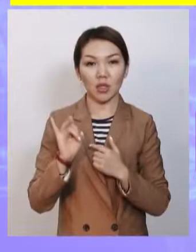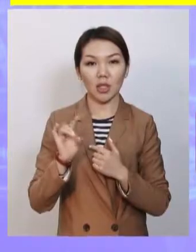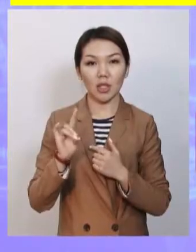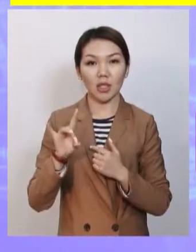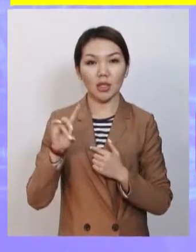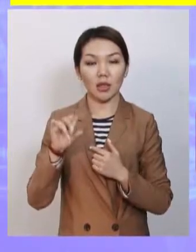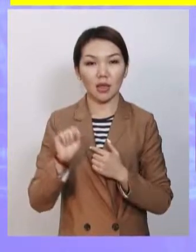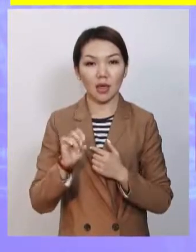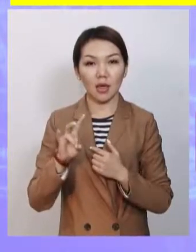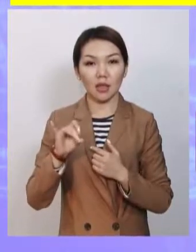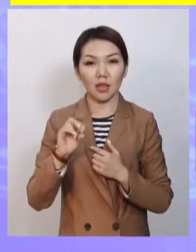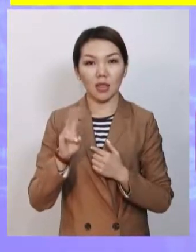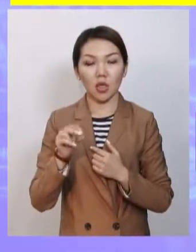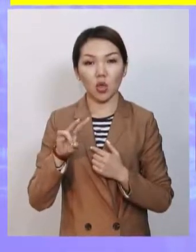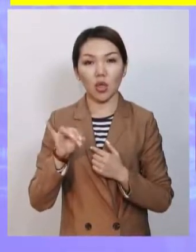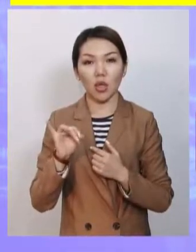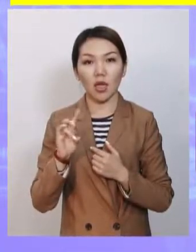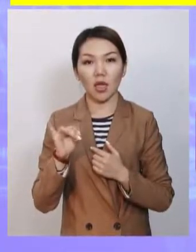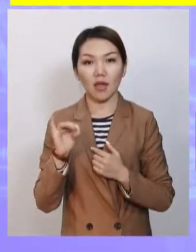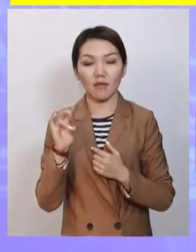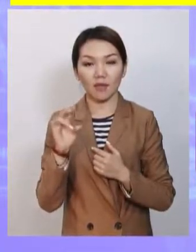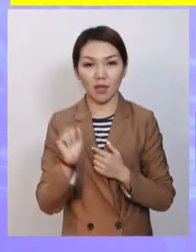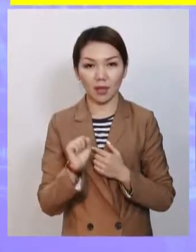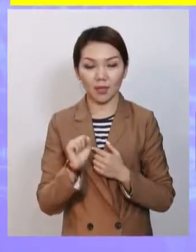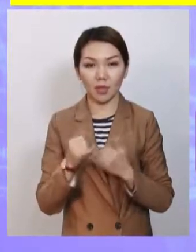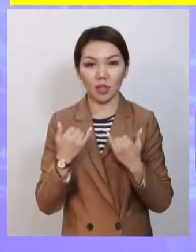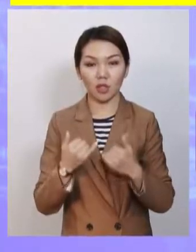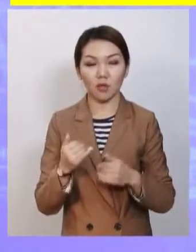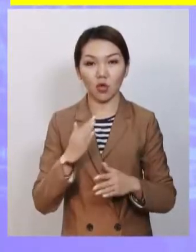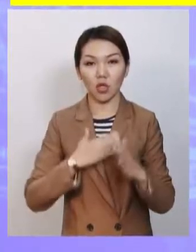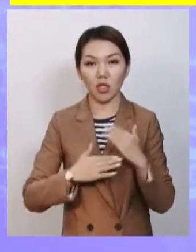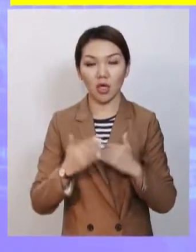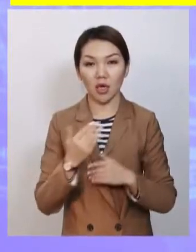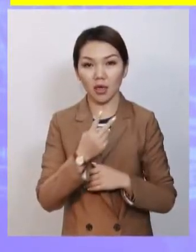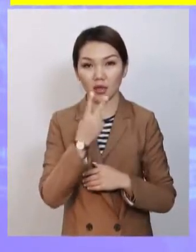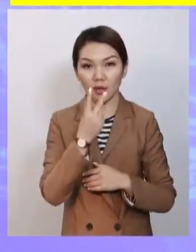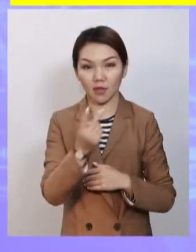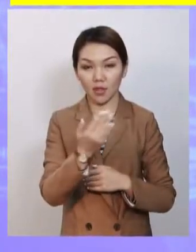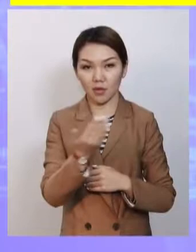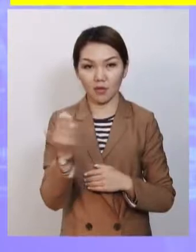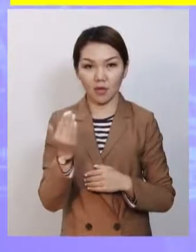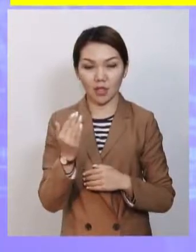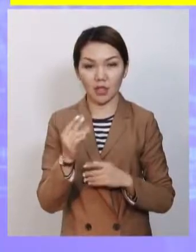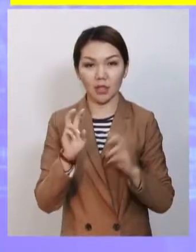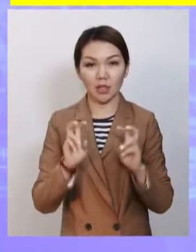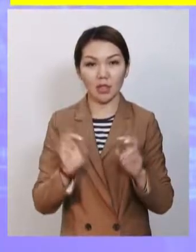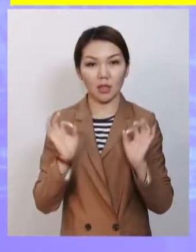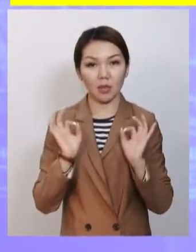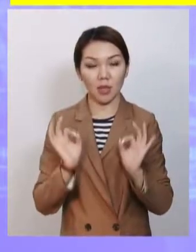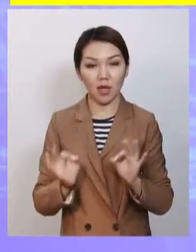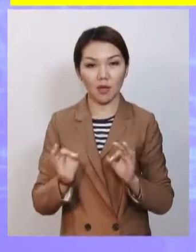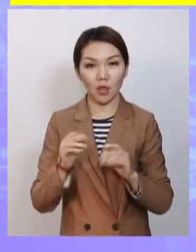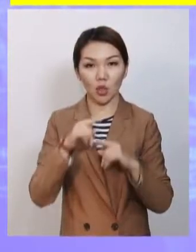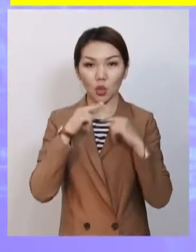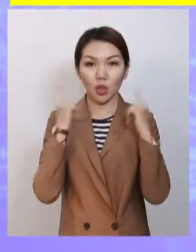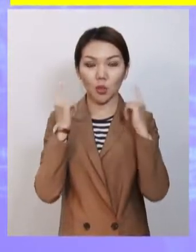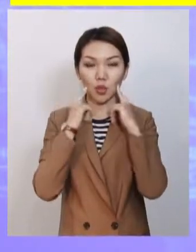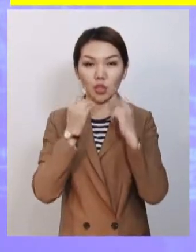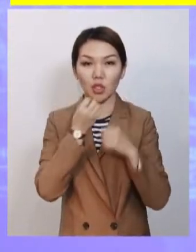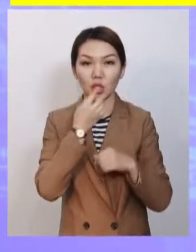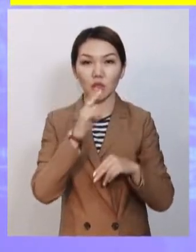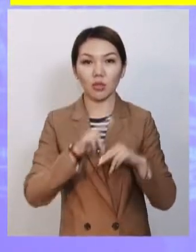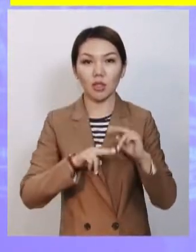сегодня видеть на уроке математики селе правильно улыбнулись и с хорошим